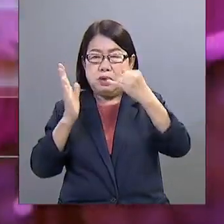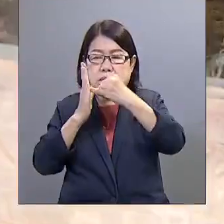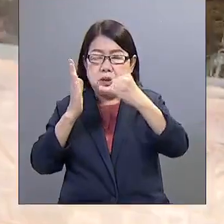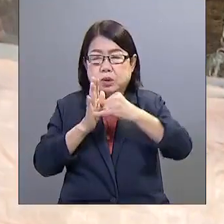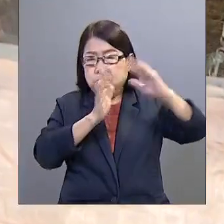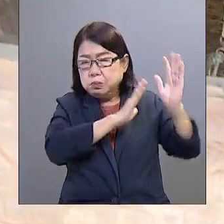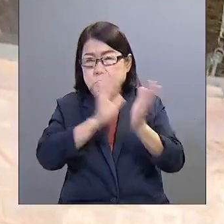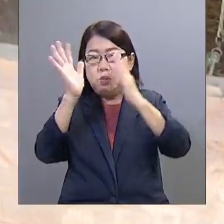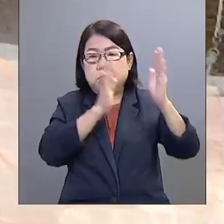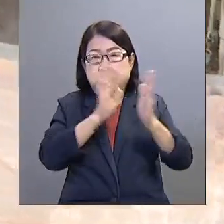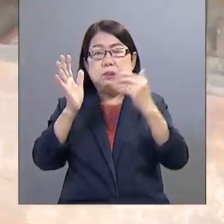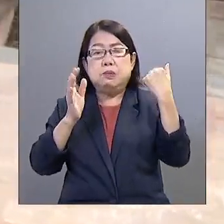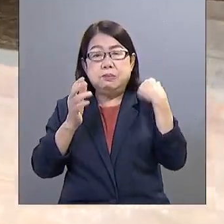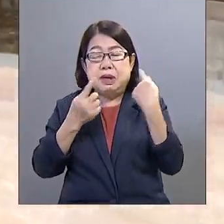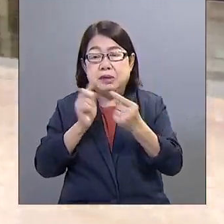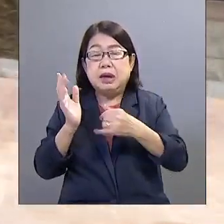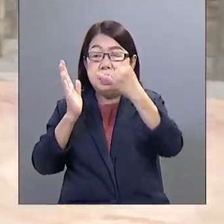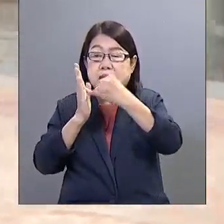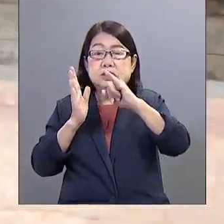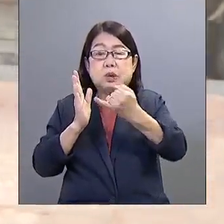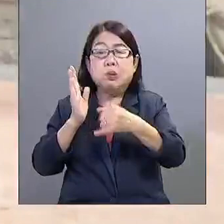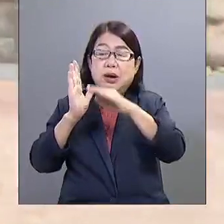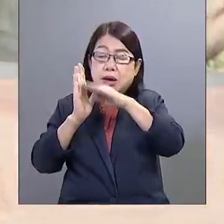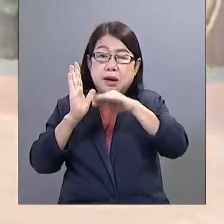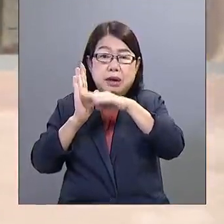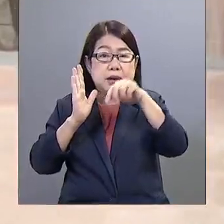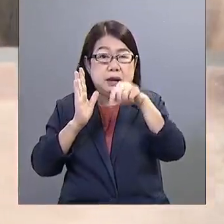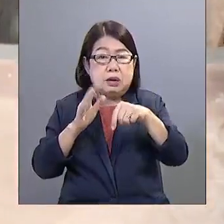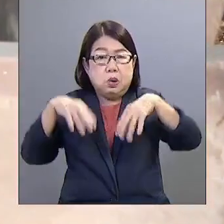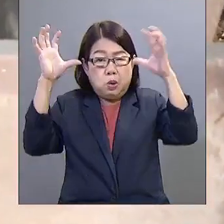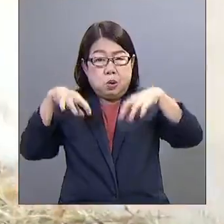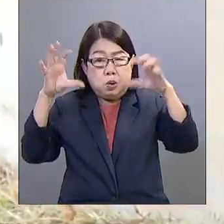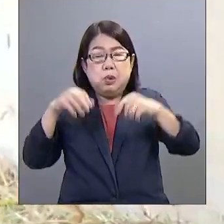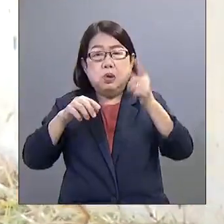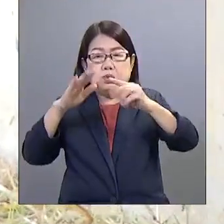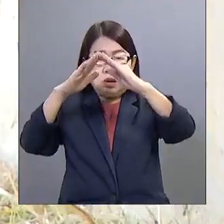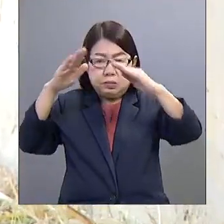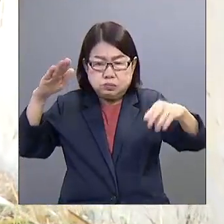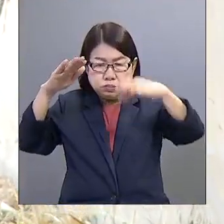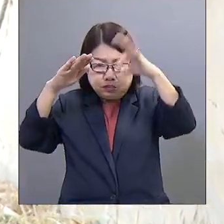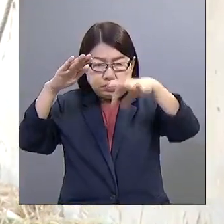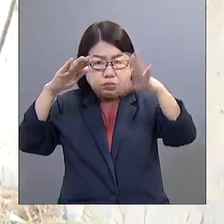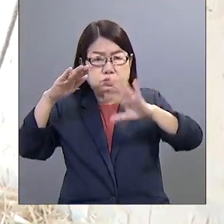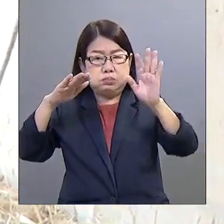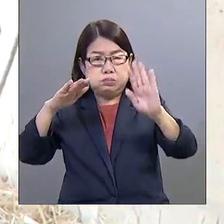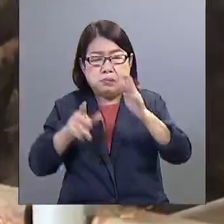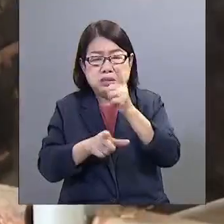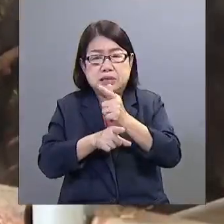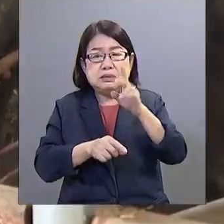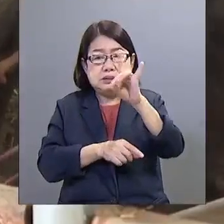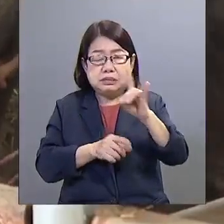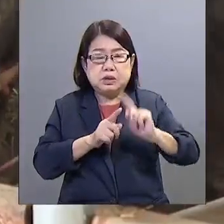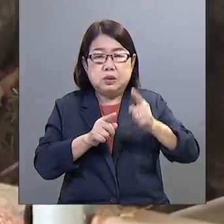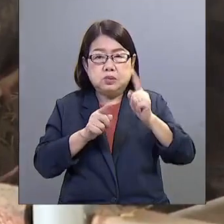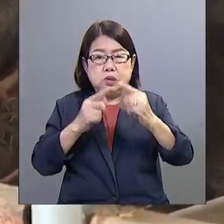ระชกแงฝนทตกหนกแ่งแ่งทางตอนลางของภาค ในระยะนี้ customizable distributedขาดลเรือนเลงสัตอยากใหมร้ระดซึม รทคท